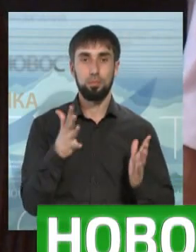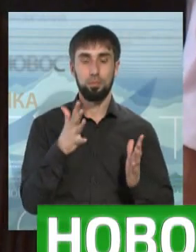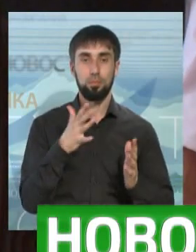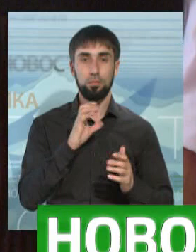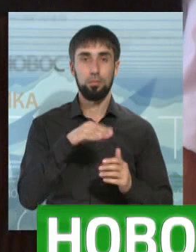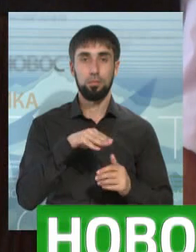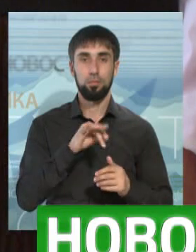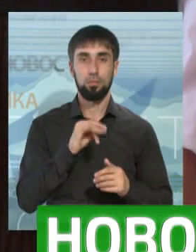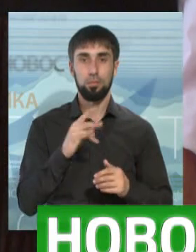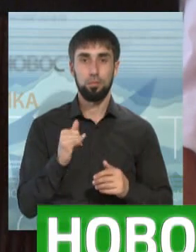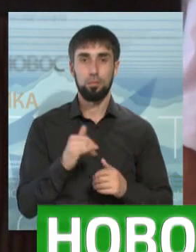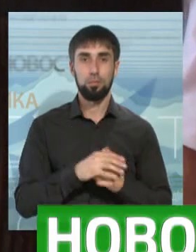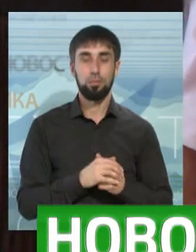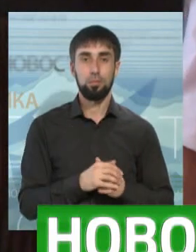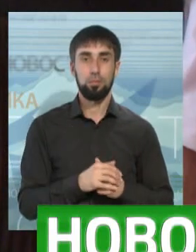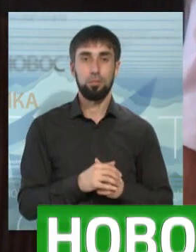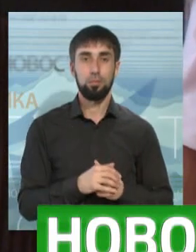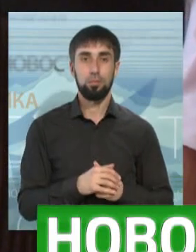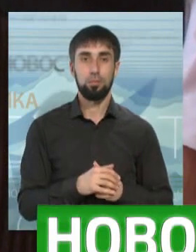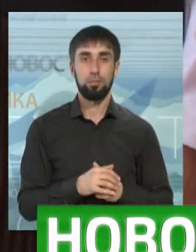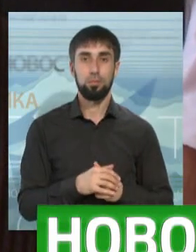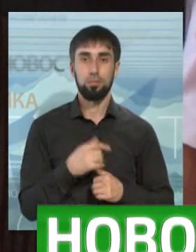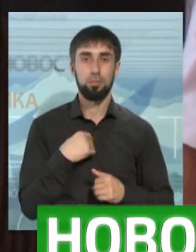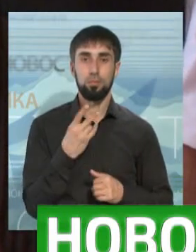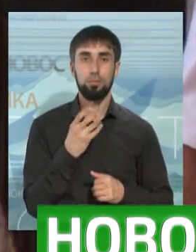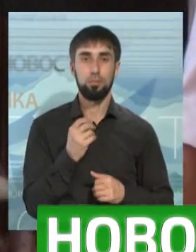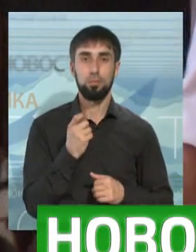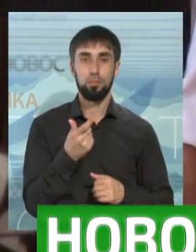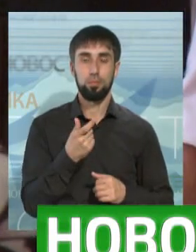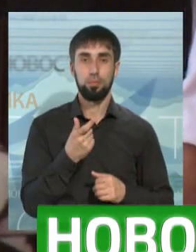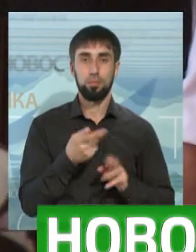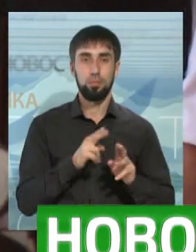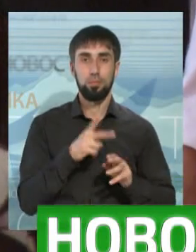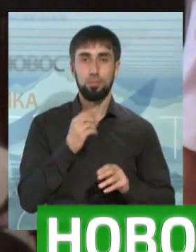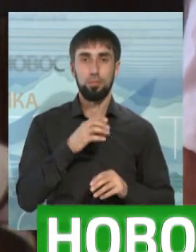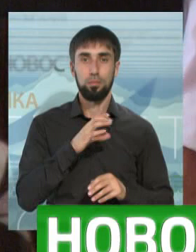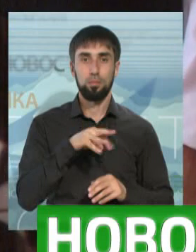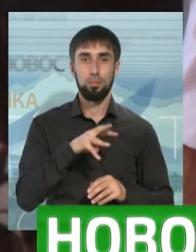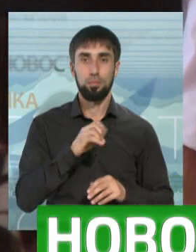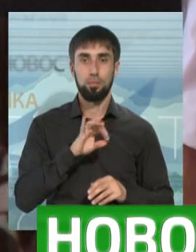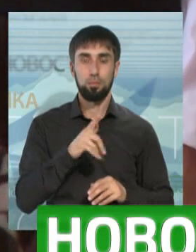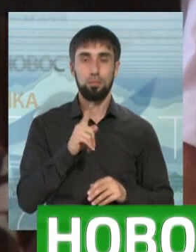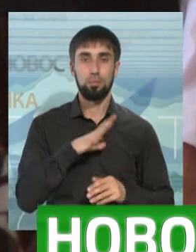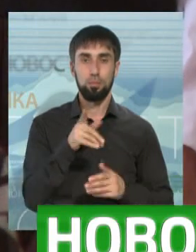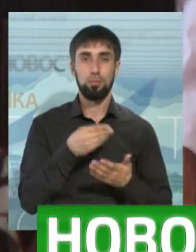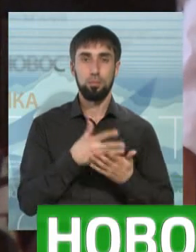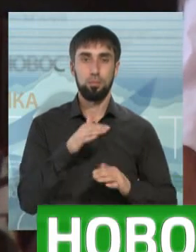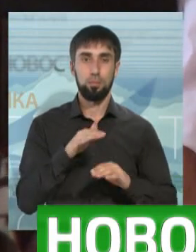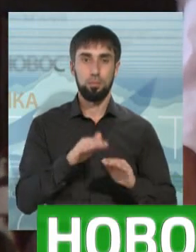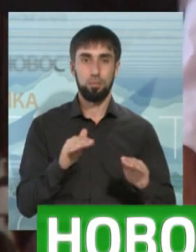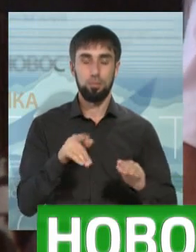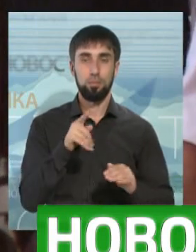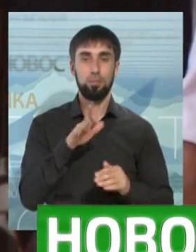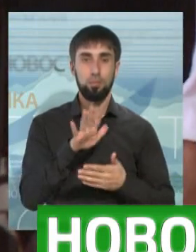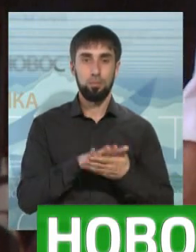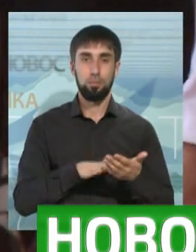большую страну. Я нисколечко не сомневаюсь в том, дорогие мои детки, что вы будете